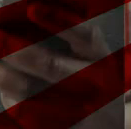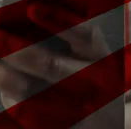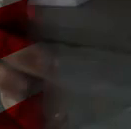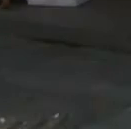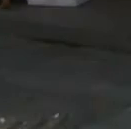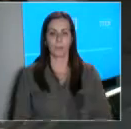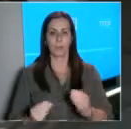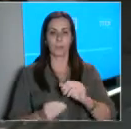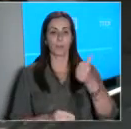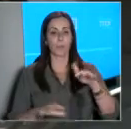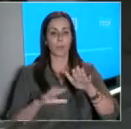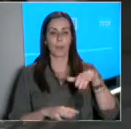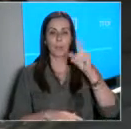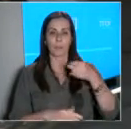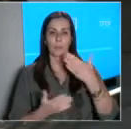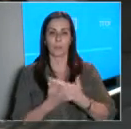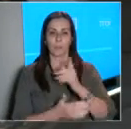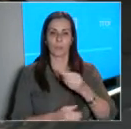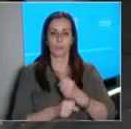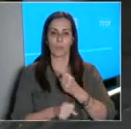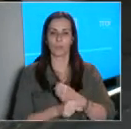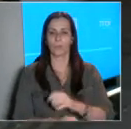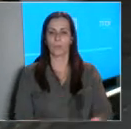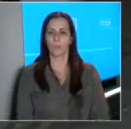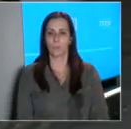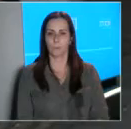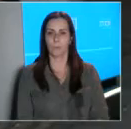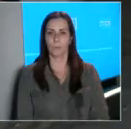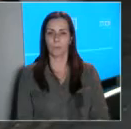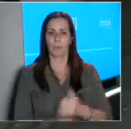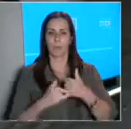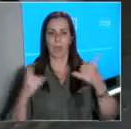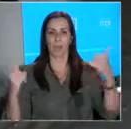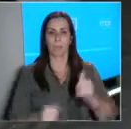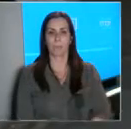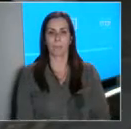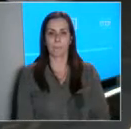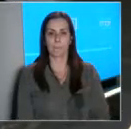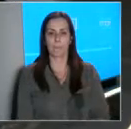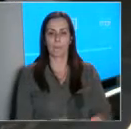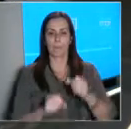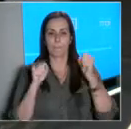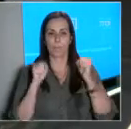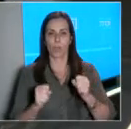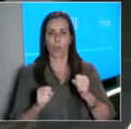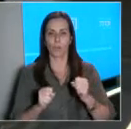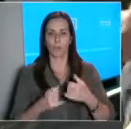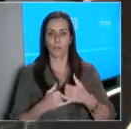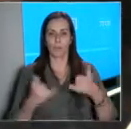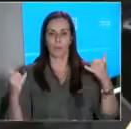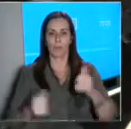מה לדעתך הדבר הראשון שהממשלה החדשה תצטרך לטפל בו? רווחה. ביטחון של